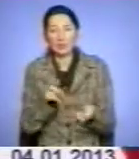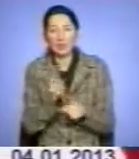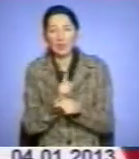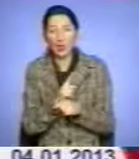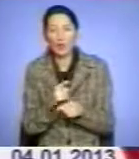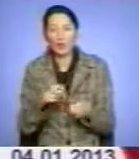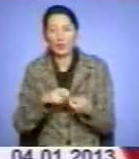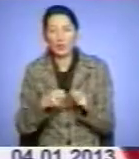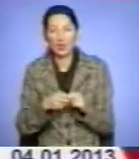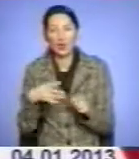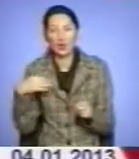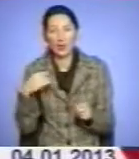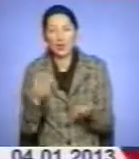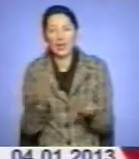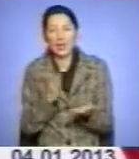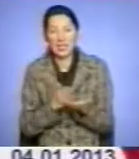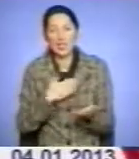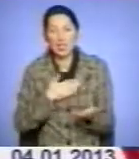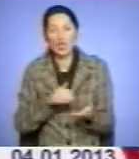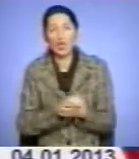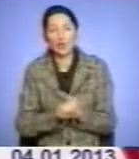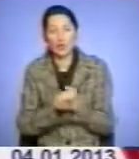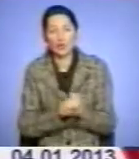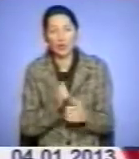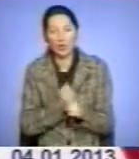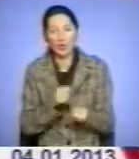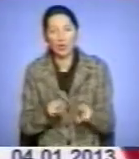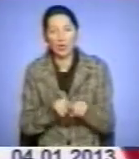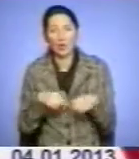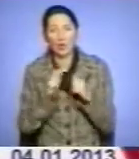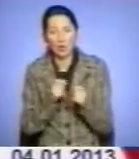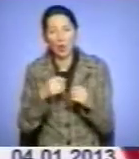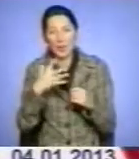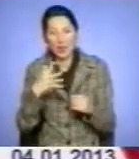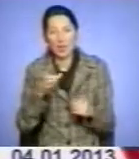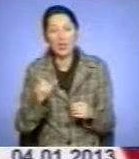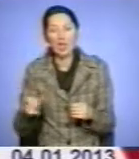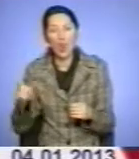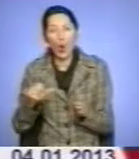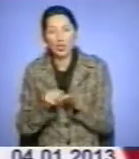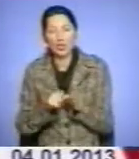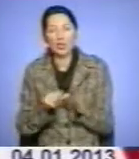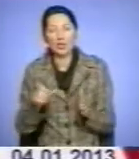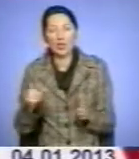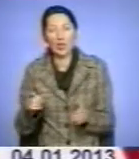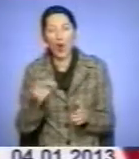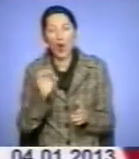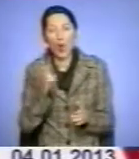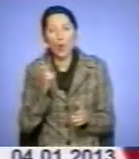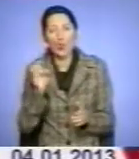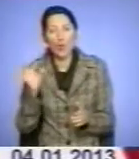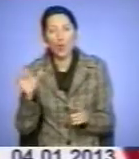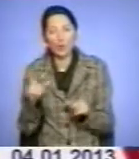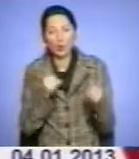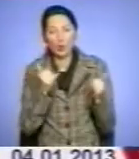товариство, і ми зробимо ще такий подарунок для них. 15 учасників обнови вирушають сьогодні і проведуть у Донецьку